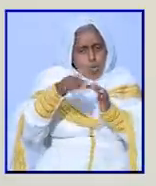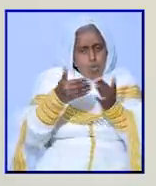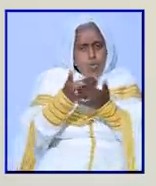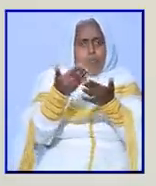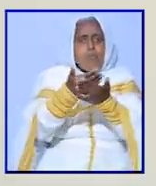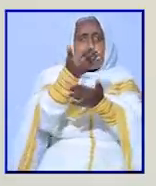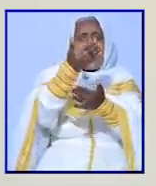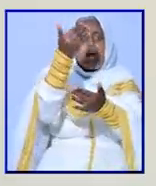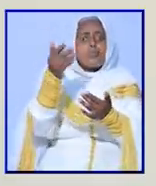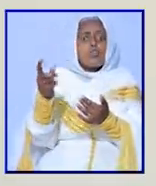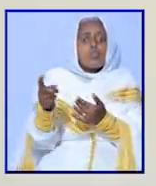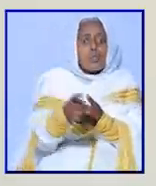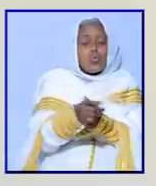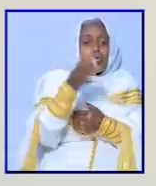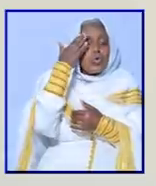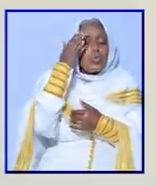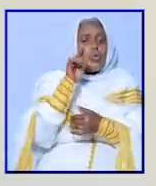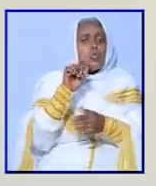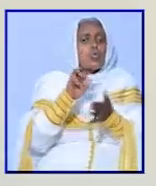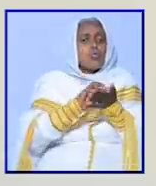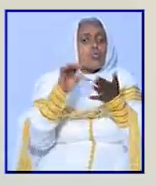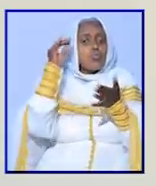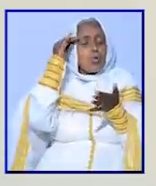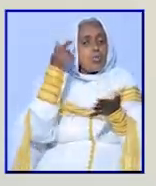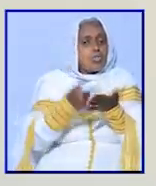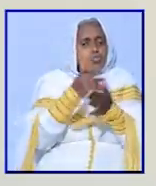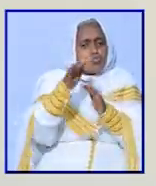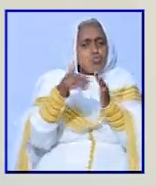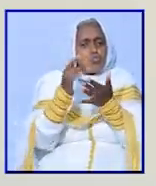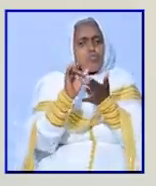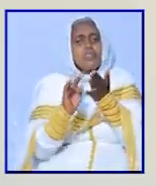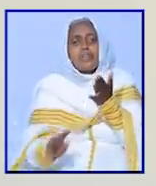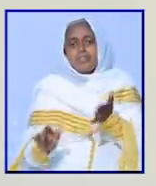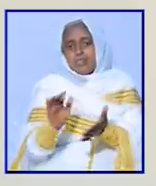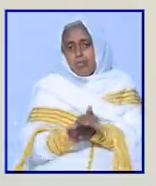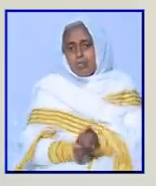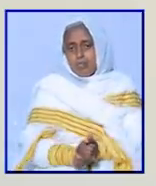ሁሉም ባላህብት እንደሆኑ እንዲያውቁ ነው አሁን ይሄን ቅዱስ ጳውሎስ ይሄን ሁሉም የተነተንላቸው